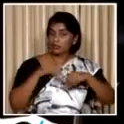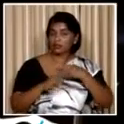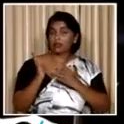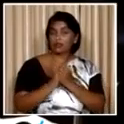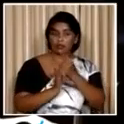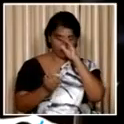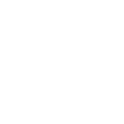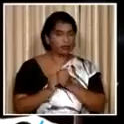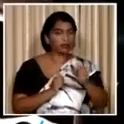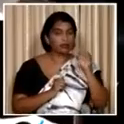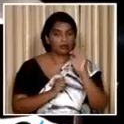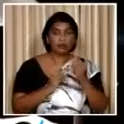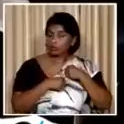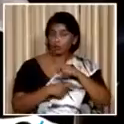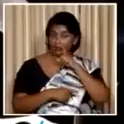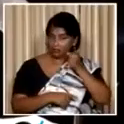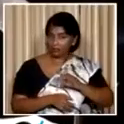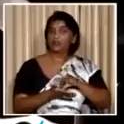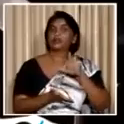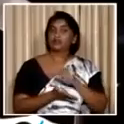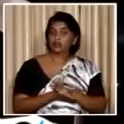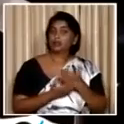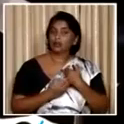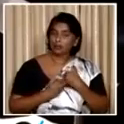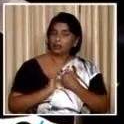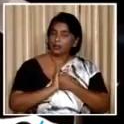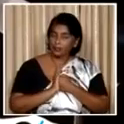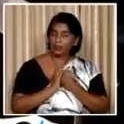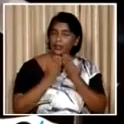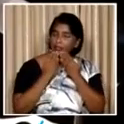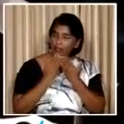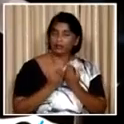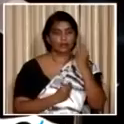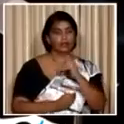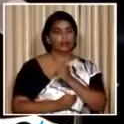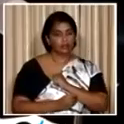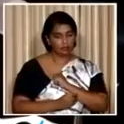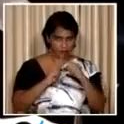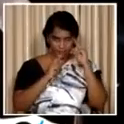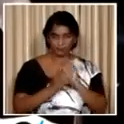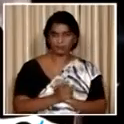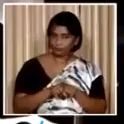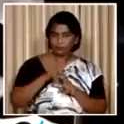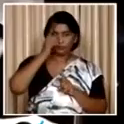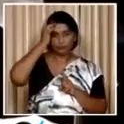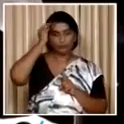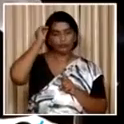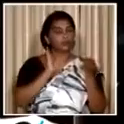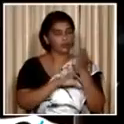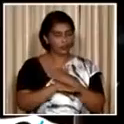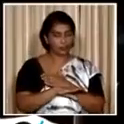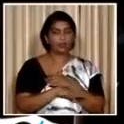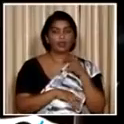ආරක්ෂා කර ගැනීම සඳහා ලබා දීපු මේ තීන්දුවට අපි අපේ ප්‍රණාමය ස්තුතිය පුද කරන්න කැමති ශේෂ්ඨාධිකරණයට ඒ වගේම මීට